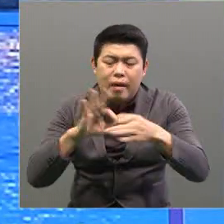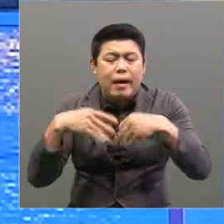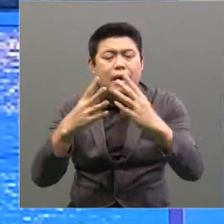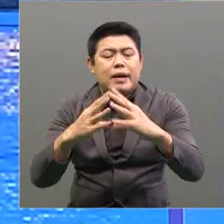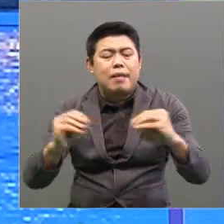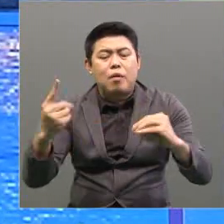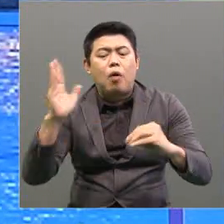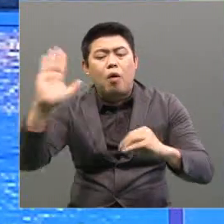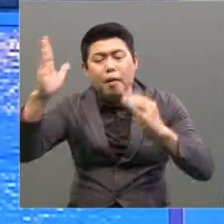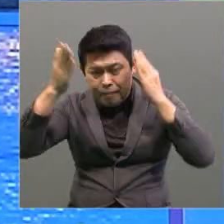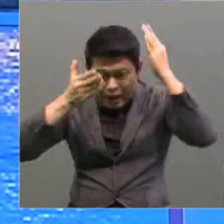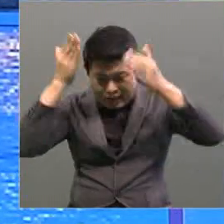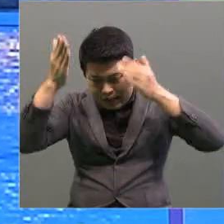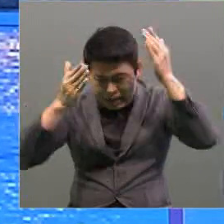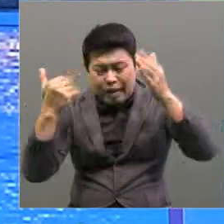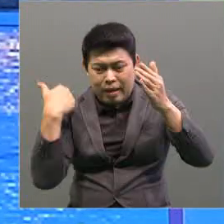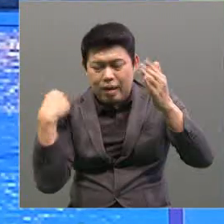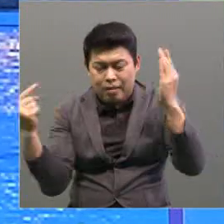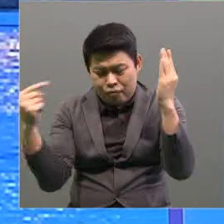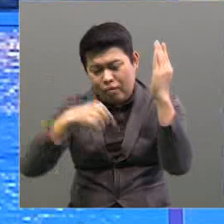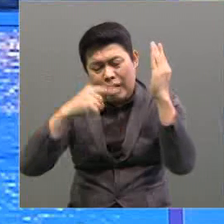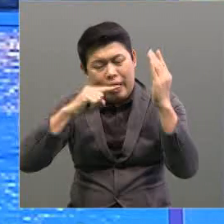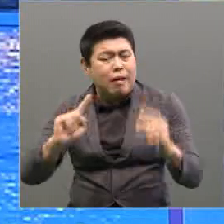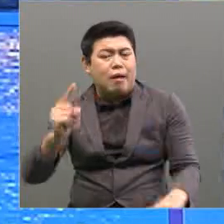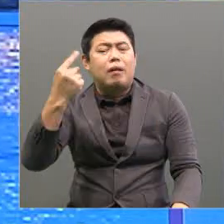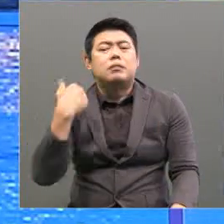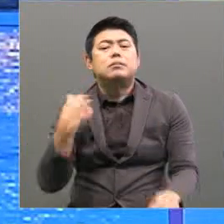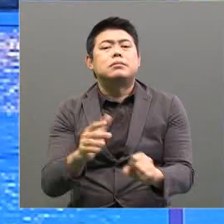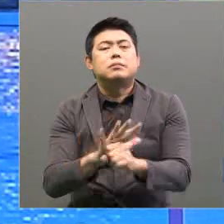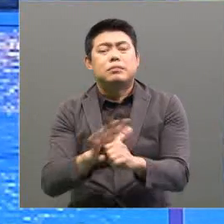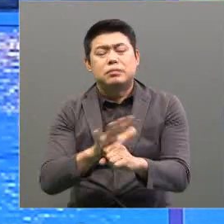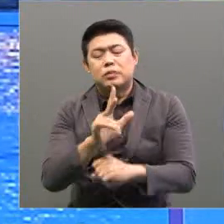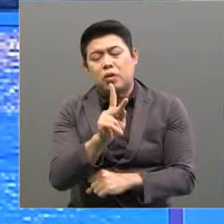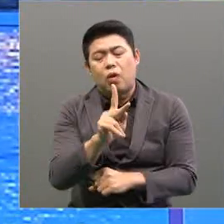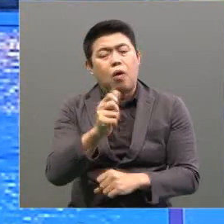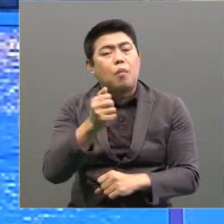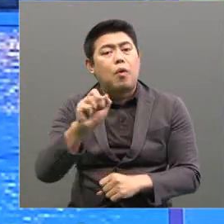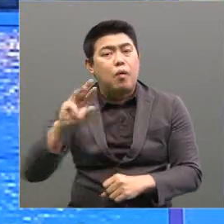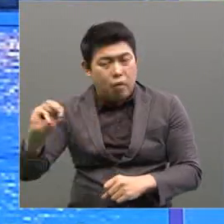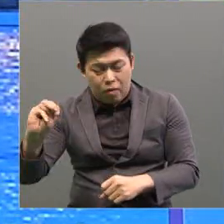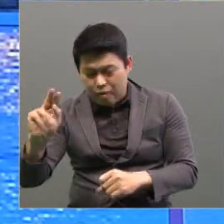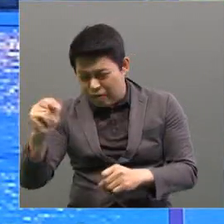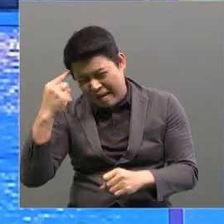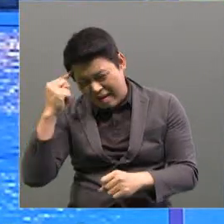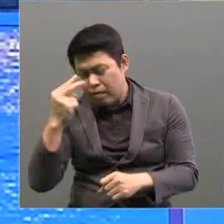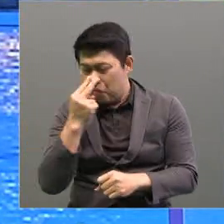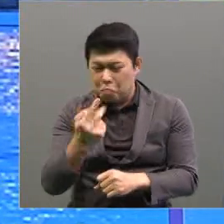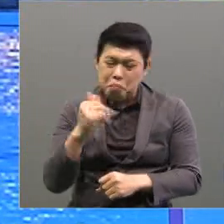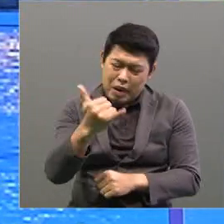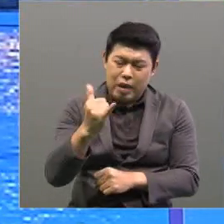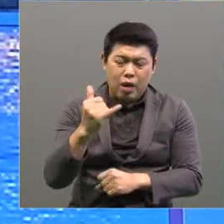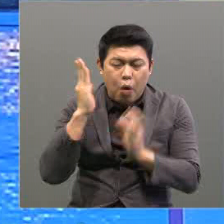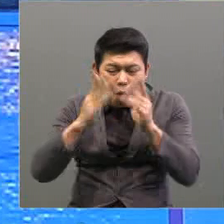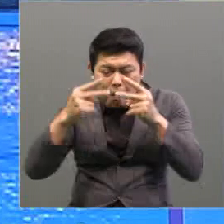ติสุขคนใหม่จากมาเลเซียอยู่ระหว่างมาเยือนไทยครั้งแรกพอดีทางกอรมน.ภาค4ส่วนหน้าก็เลยคาดการมองไปว่